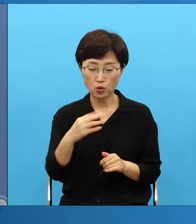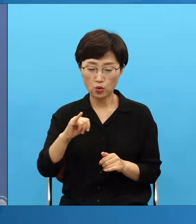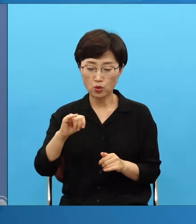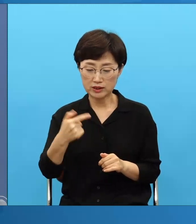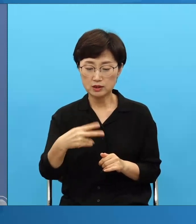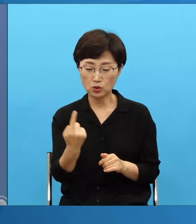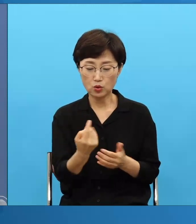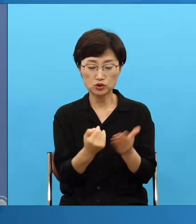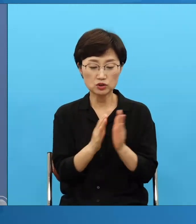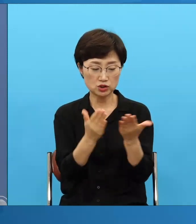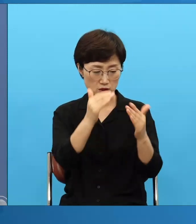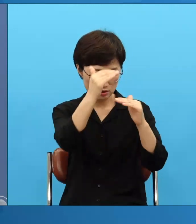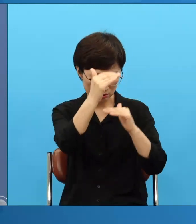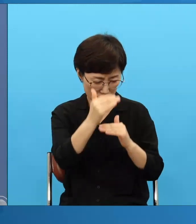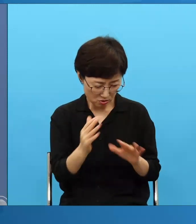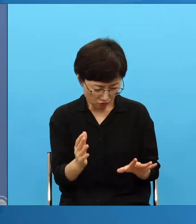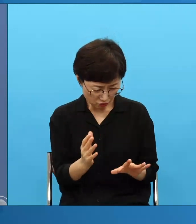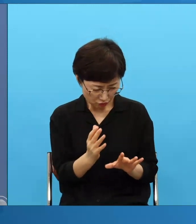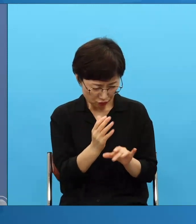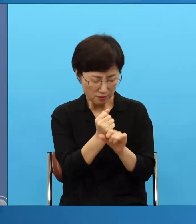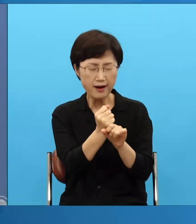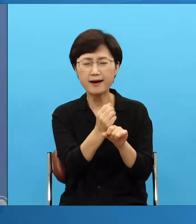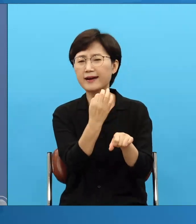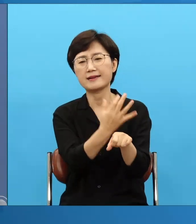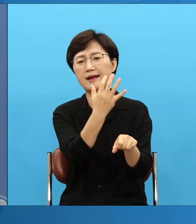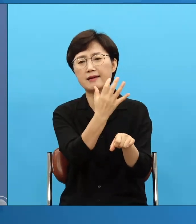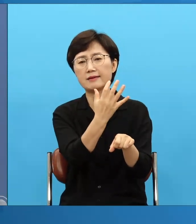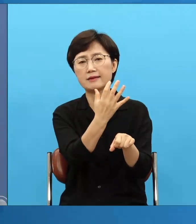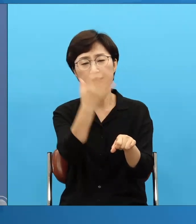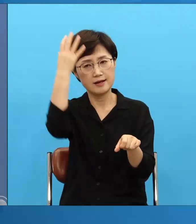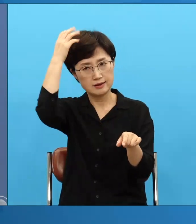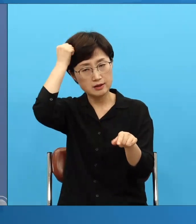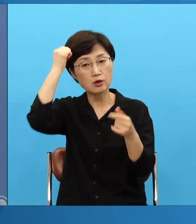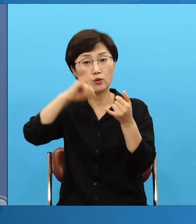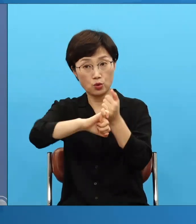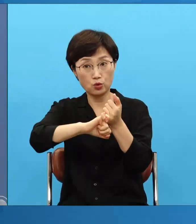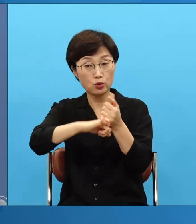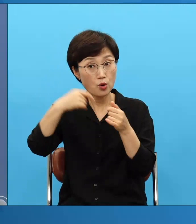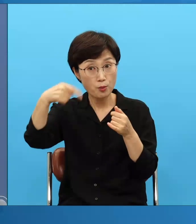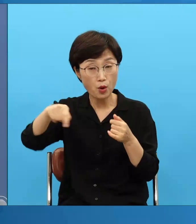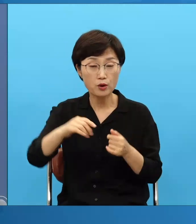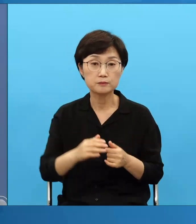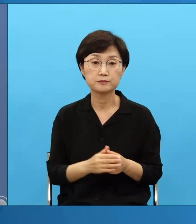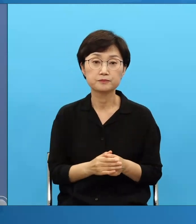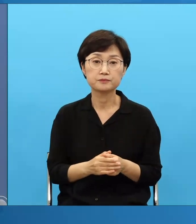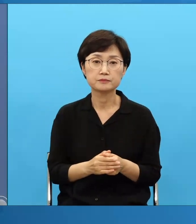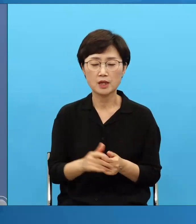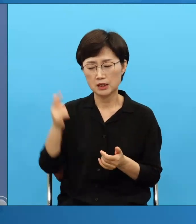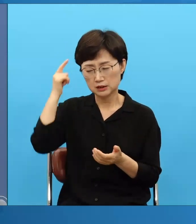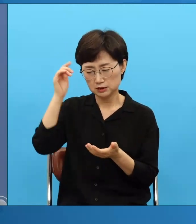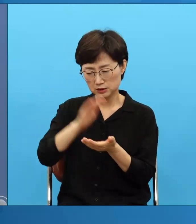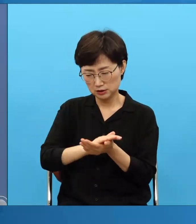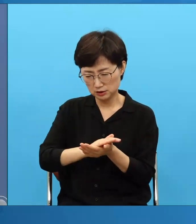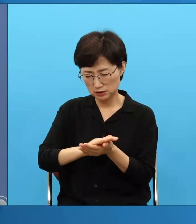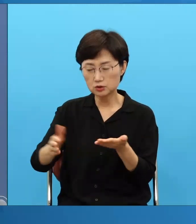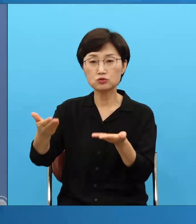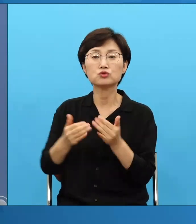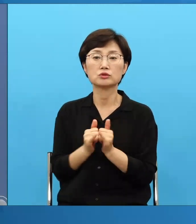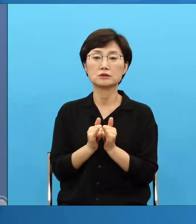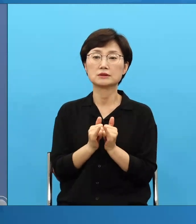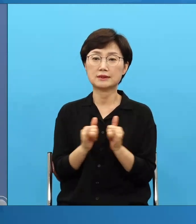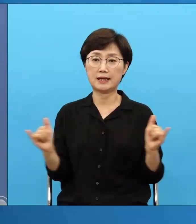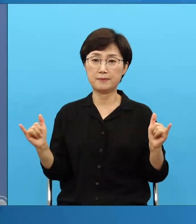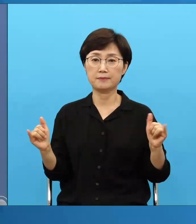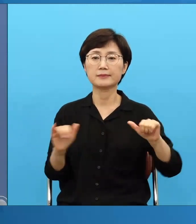걸 놓치면 안 됩니다. And so there's no reason for us to read for a long time the First Corinthians. 쉽게 Just go to the 말하면 important things. 시원케 하는 자 5명을